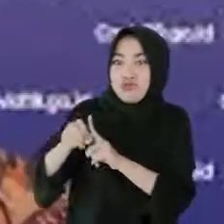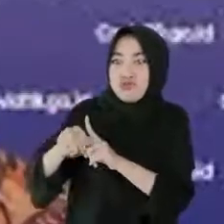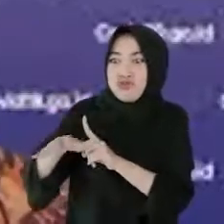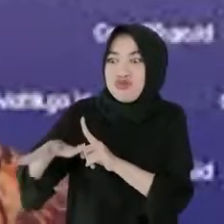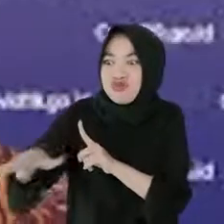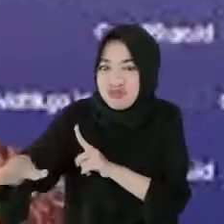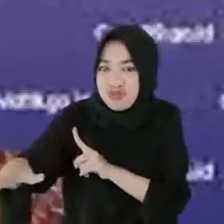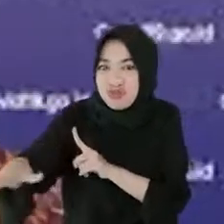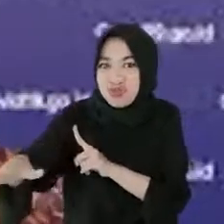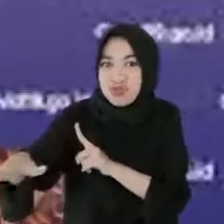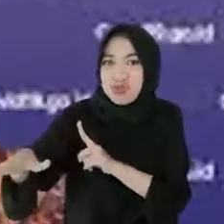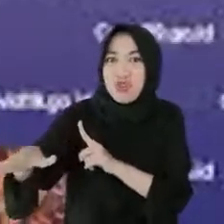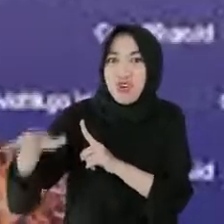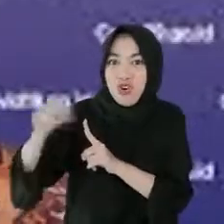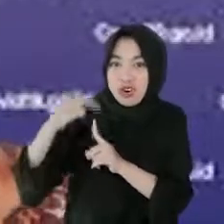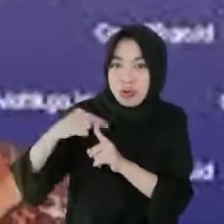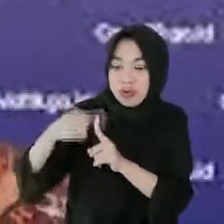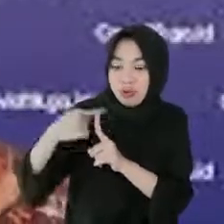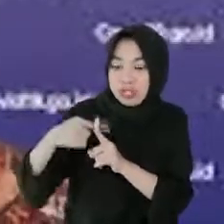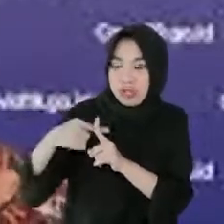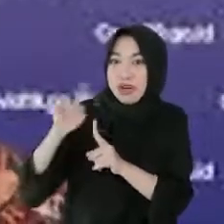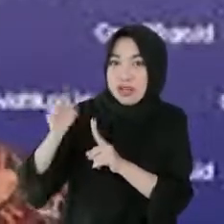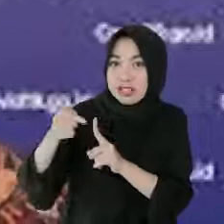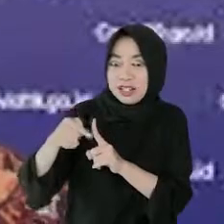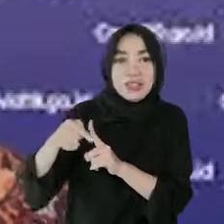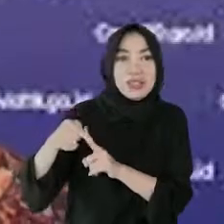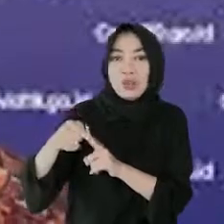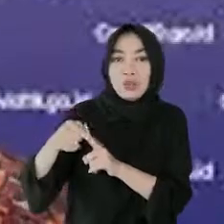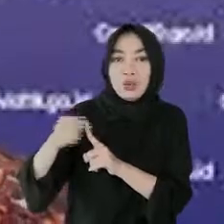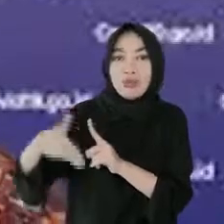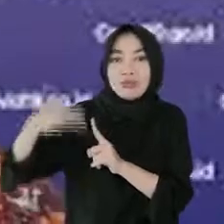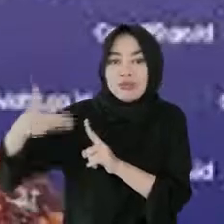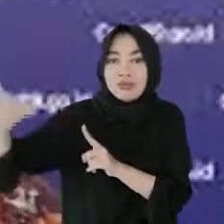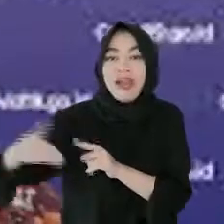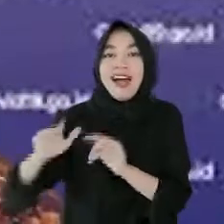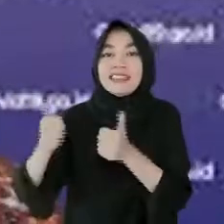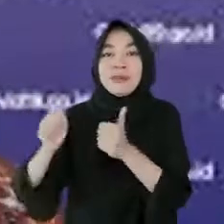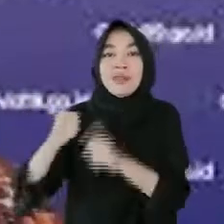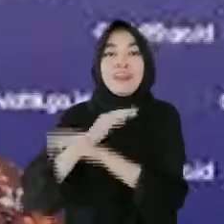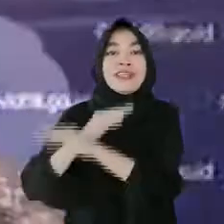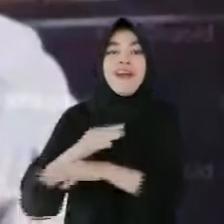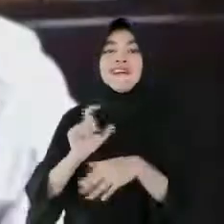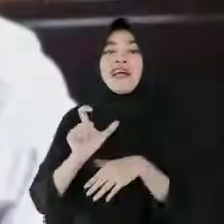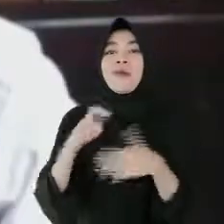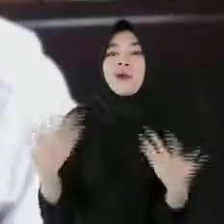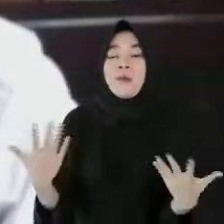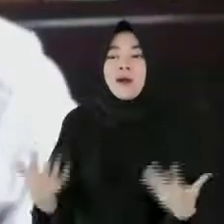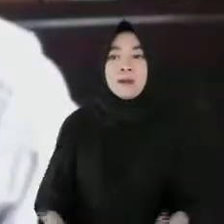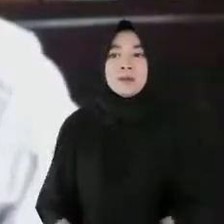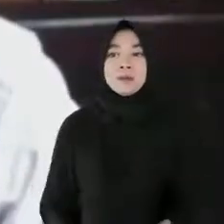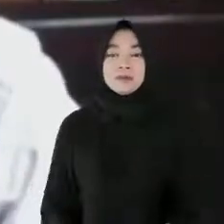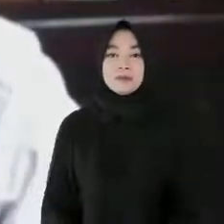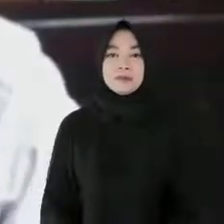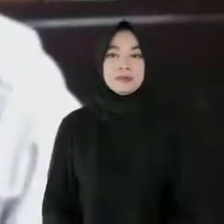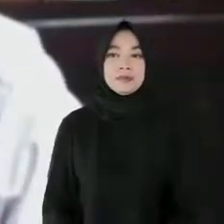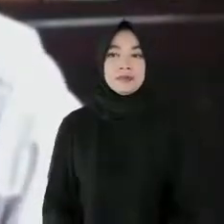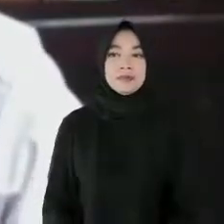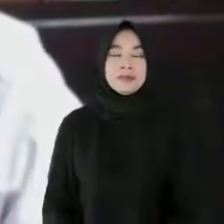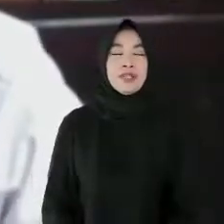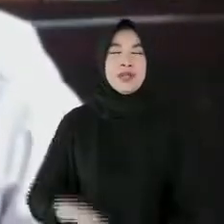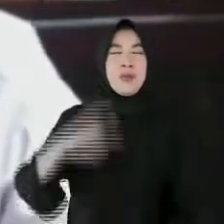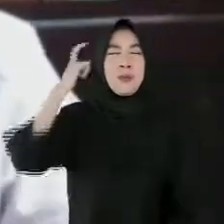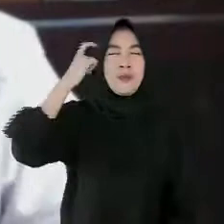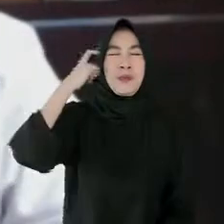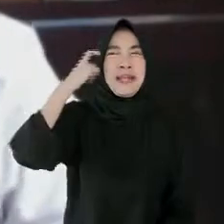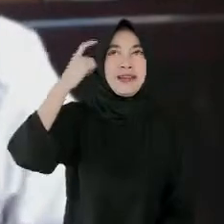yang pilek yang akan dilakukan pada persilahkan Baik terima kasih monstroid Jadi kalau idealnya kami itu